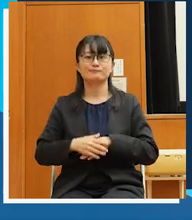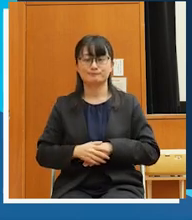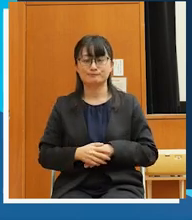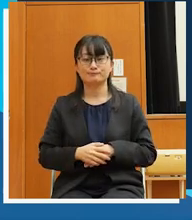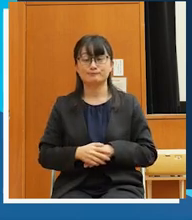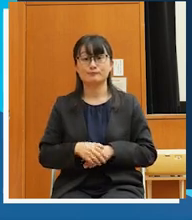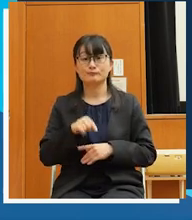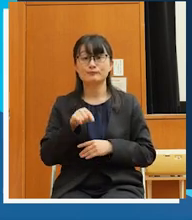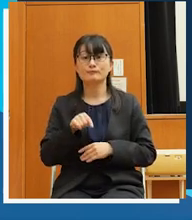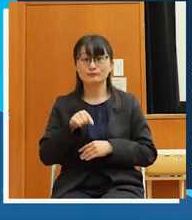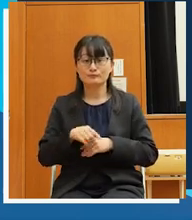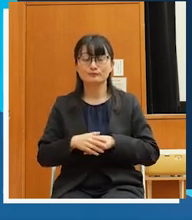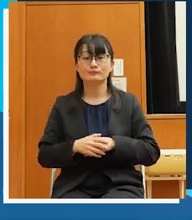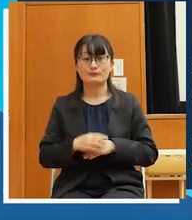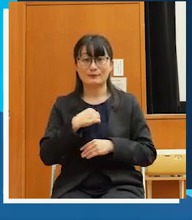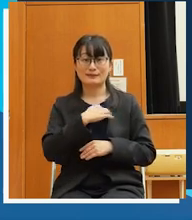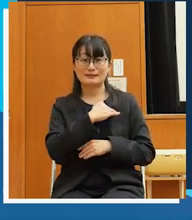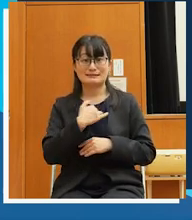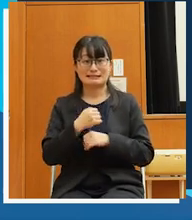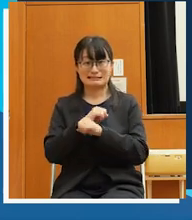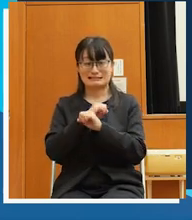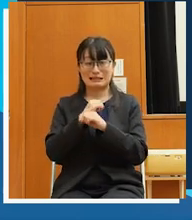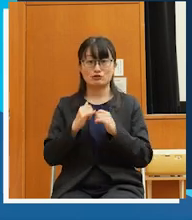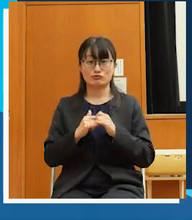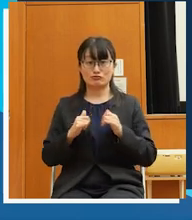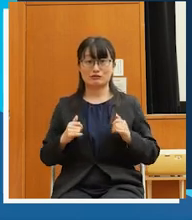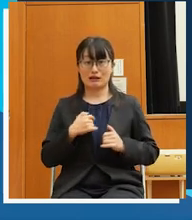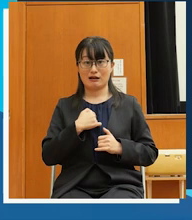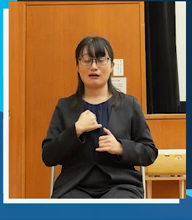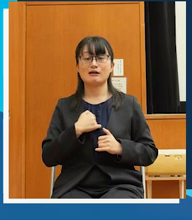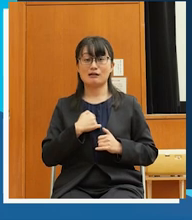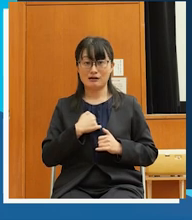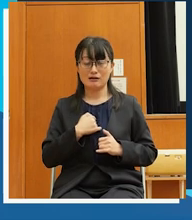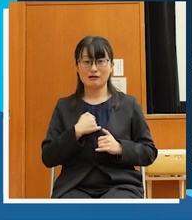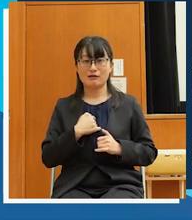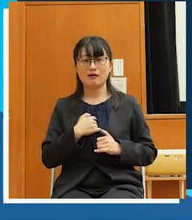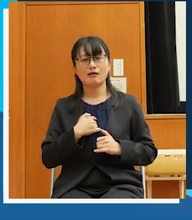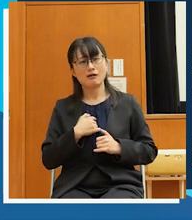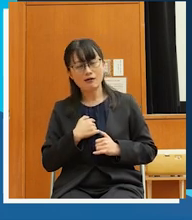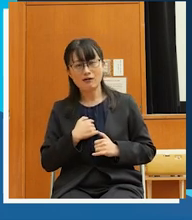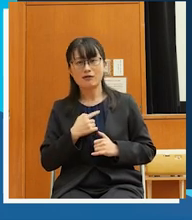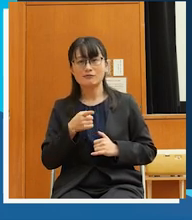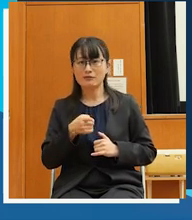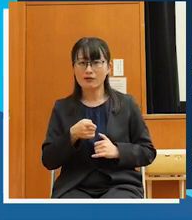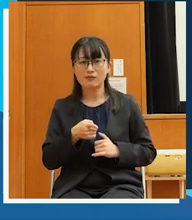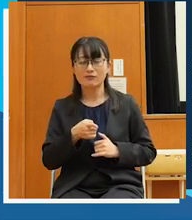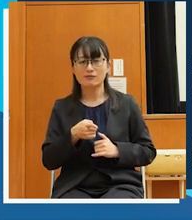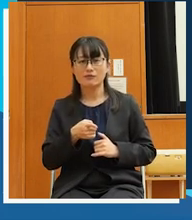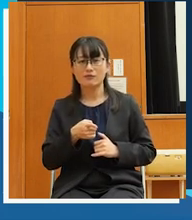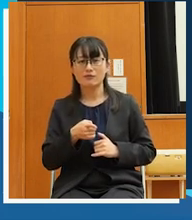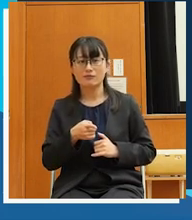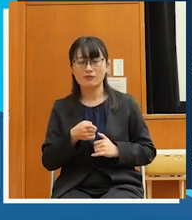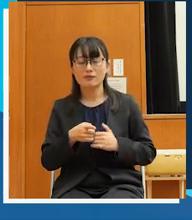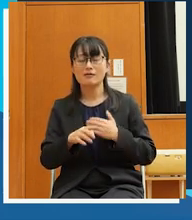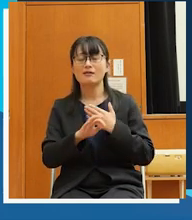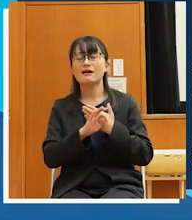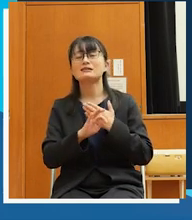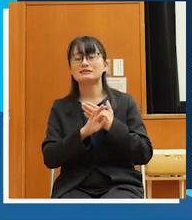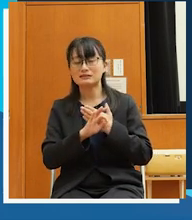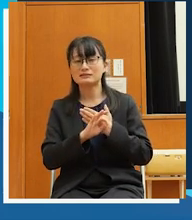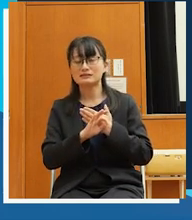はあの私たち研究者においてはですねいやそういうことはま仮にあるとし